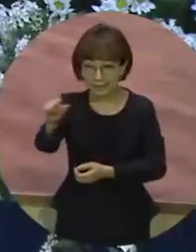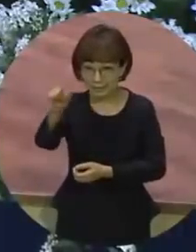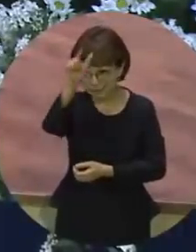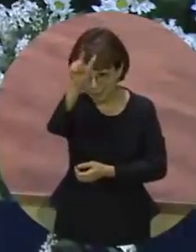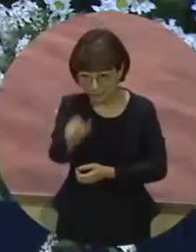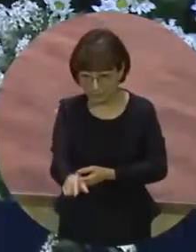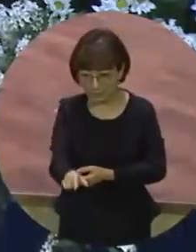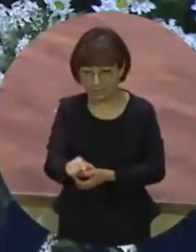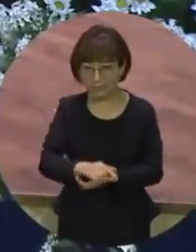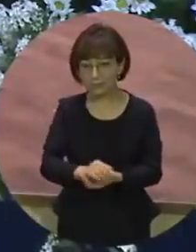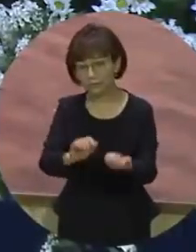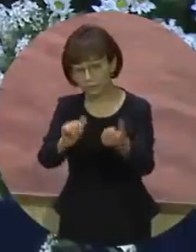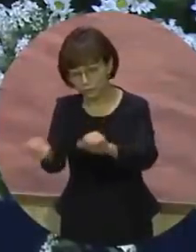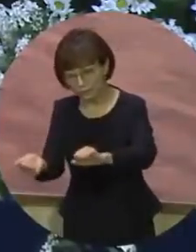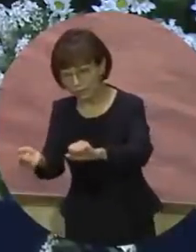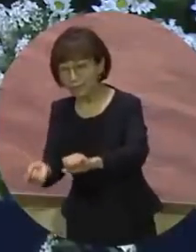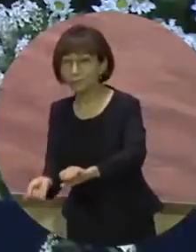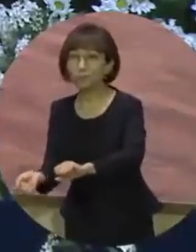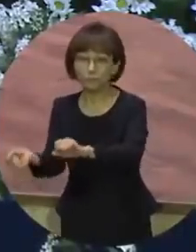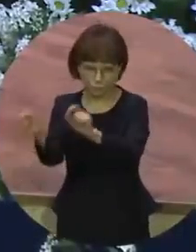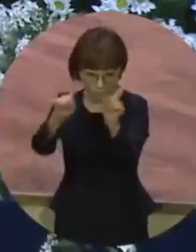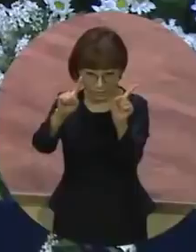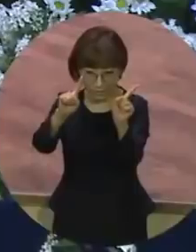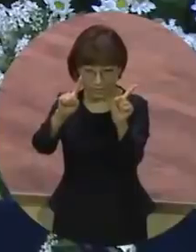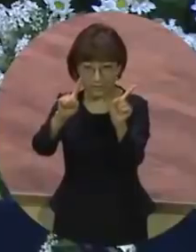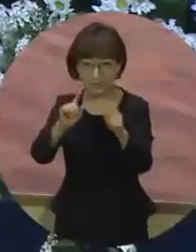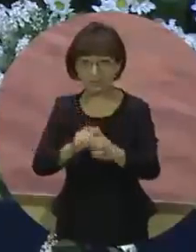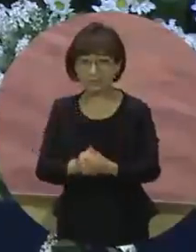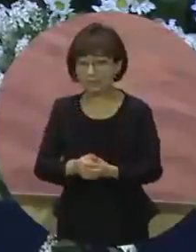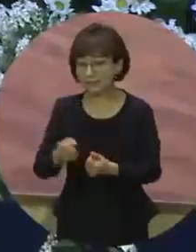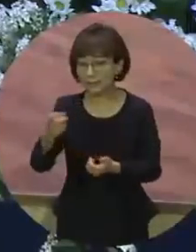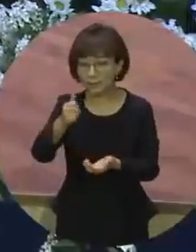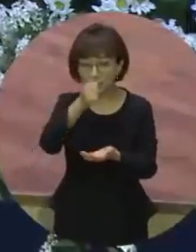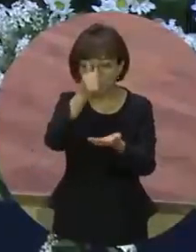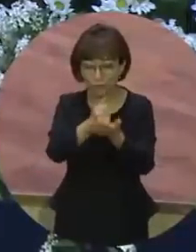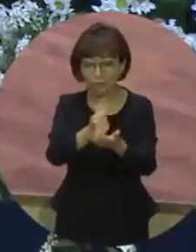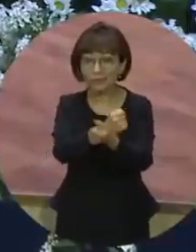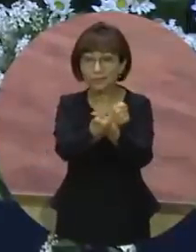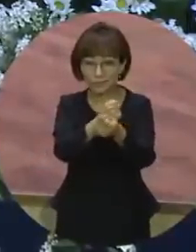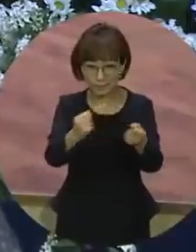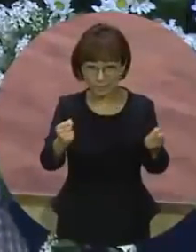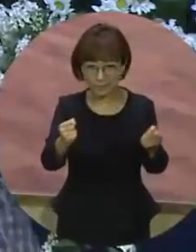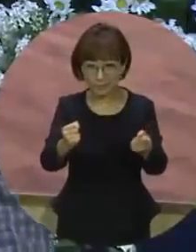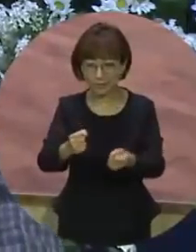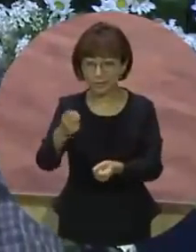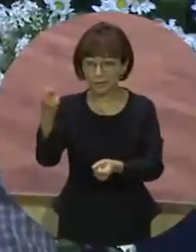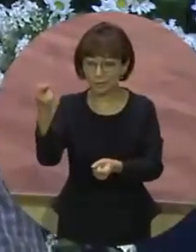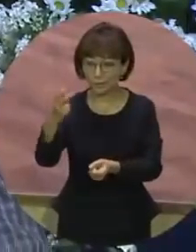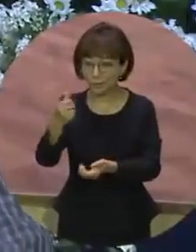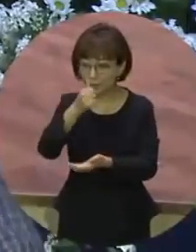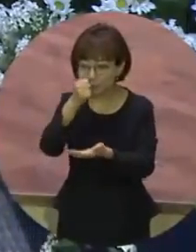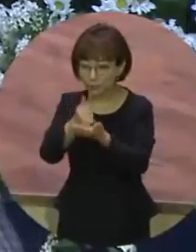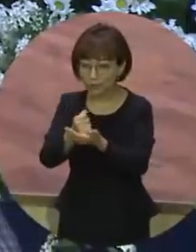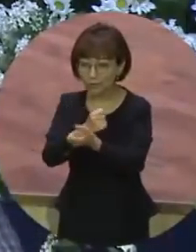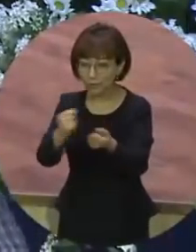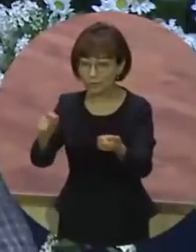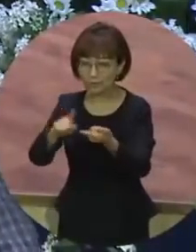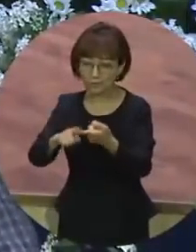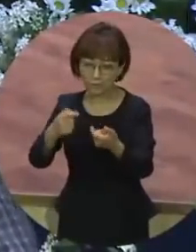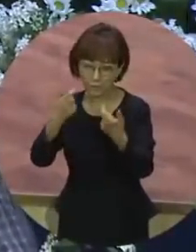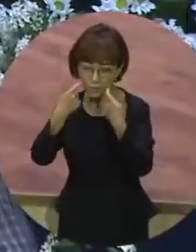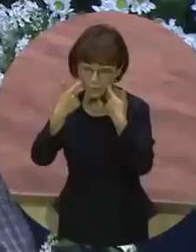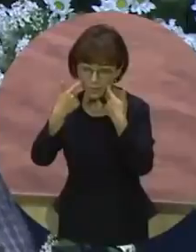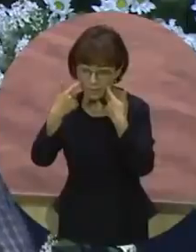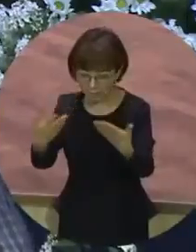십자가와 부활. 그 죄에 대한 속죄와 속죄에 대한 확실한 보장을 나타내